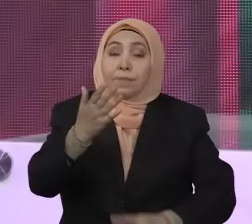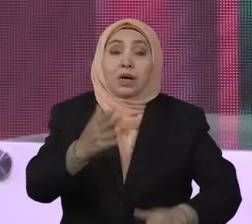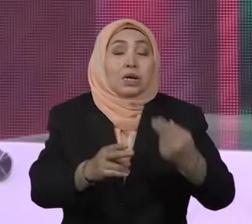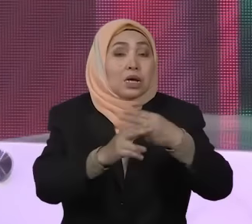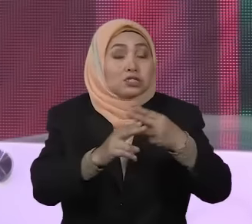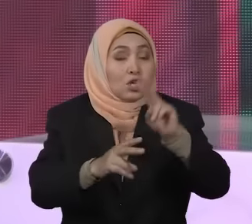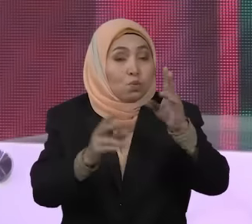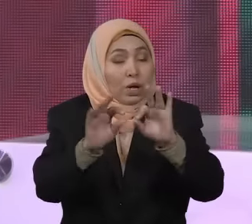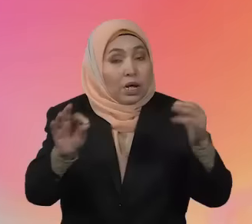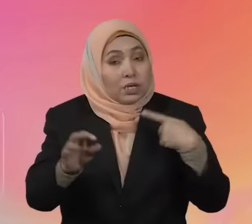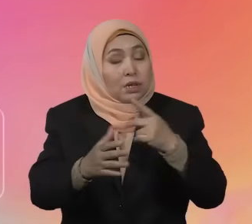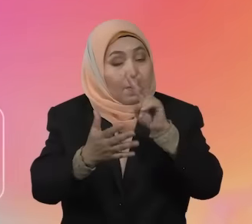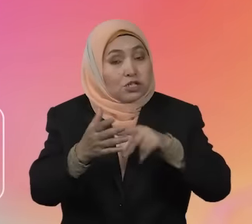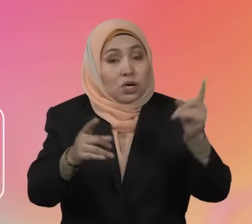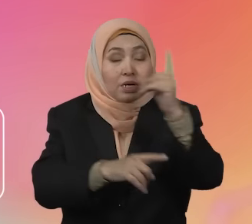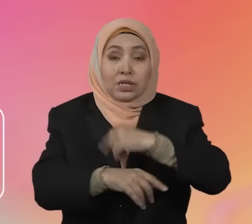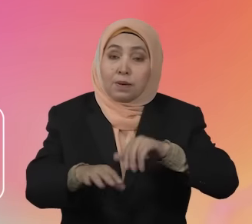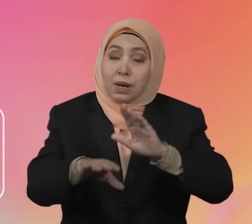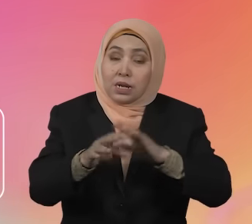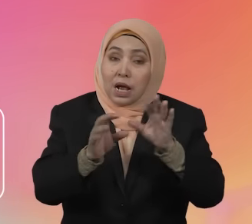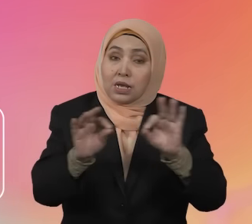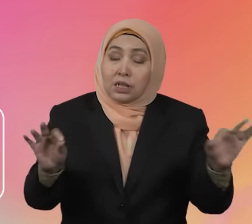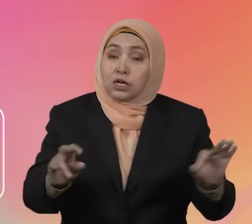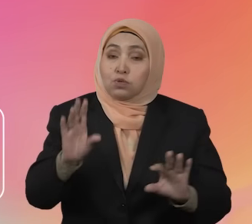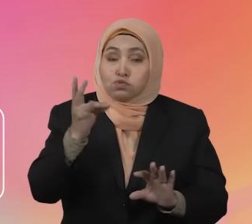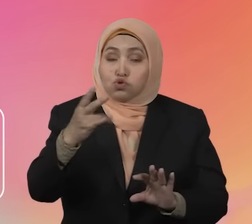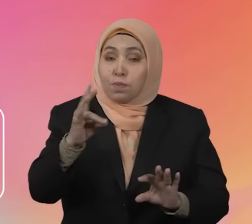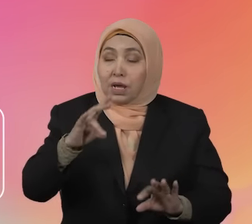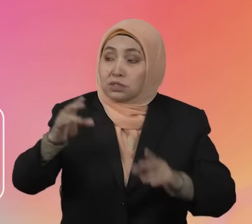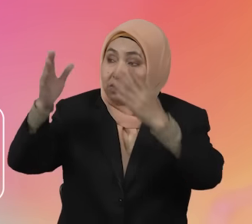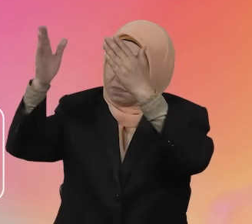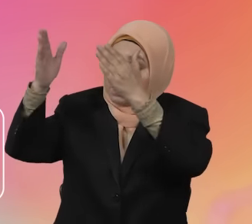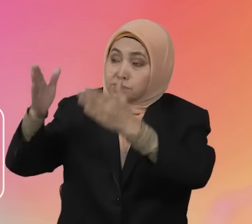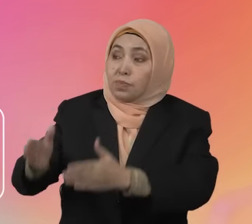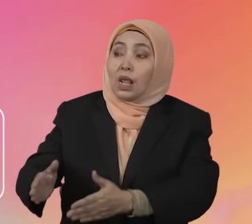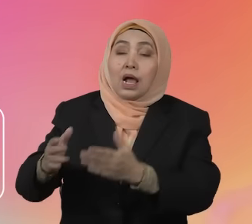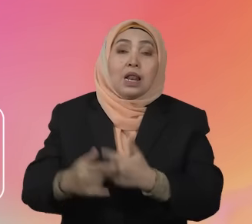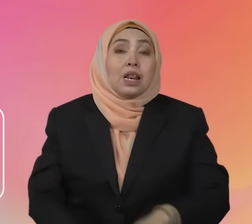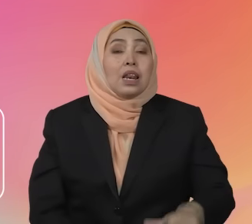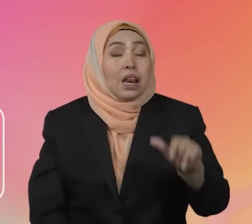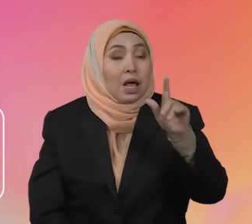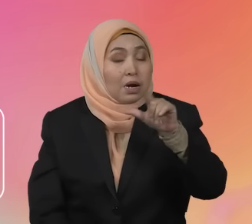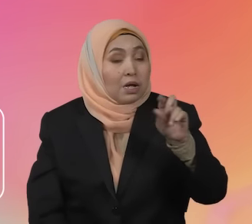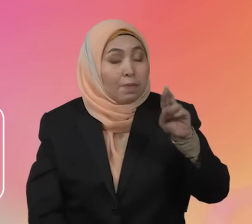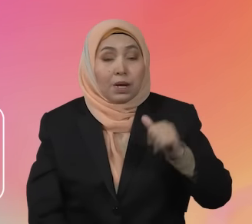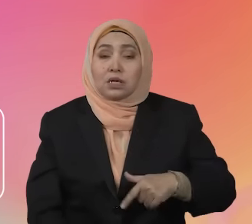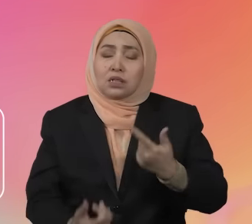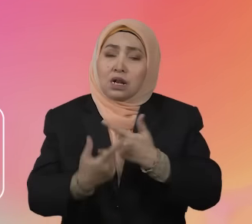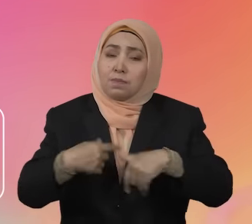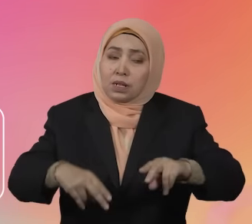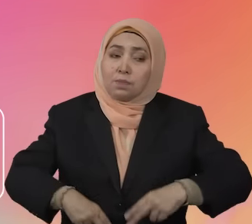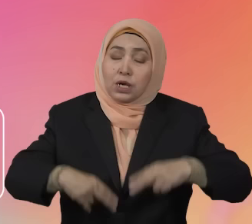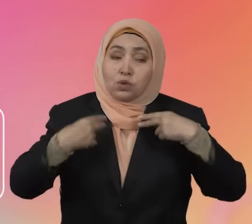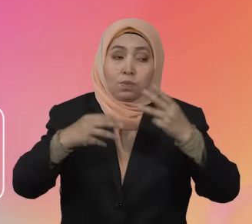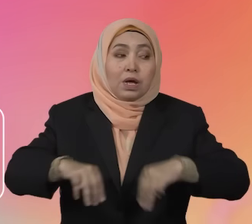dua ayat yang kita baca pada hari ini. Iaitu pada ayat yang ke-17, larangan kepada orang musyrik daripada memakmurkan